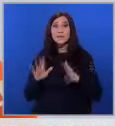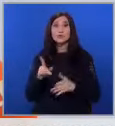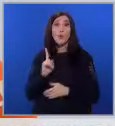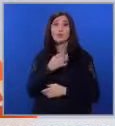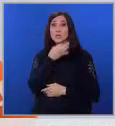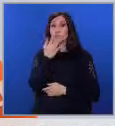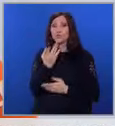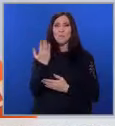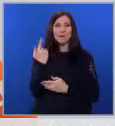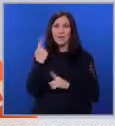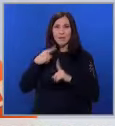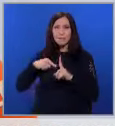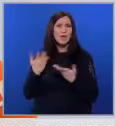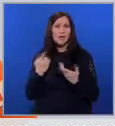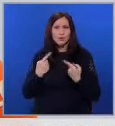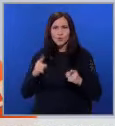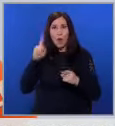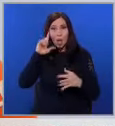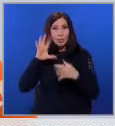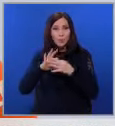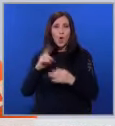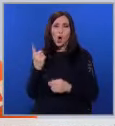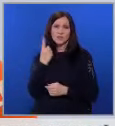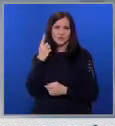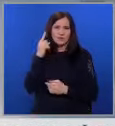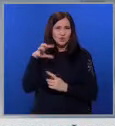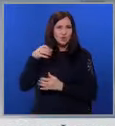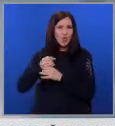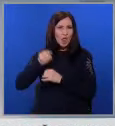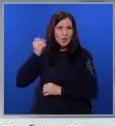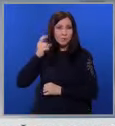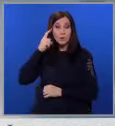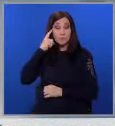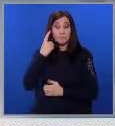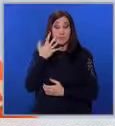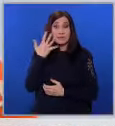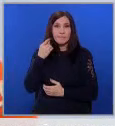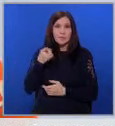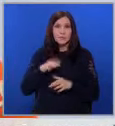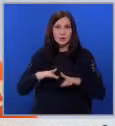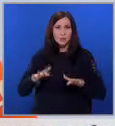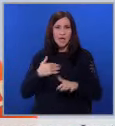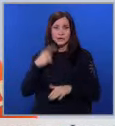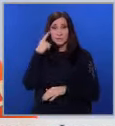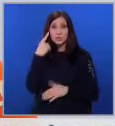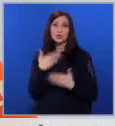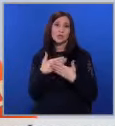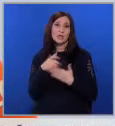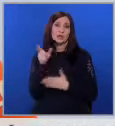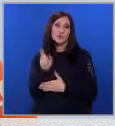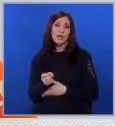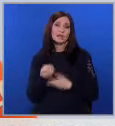месец. Каква е друга логика, освен чадър, може да си представим в тази ситуация. Аз смятам, че се касае за човек